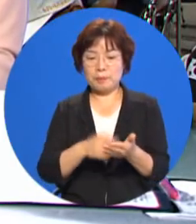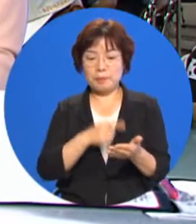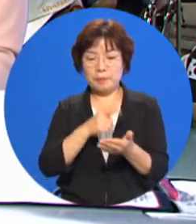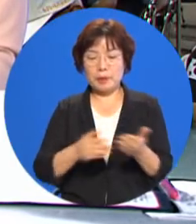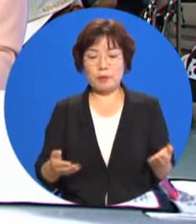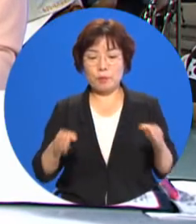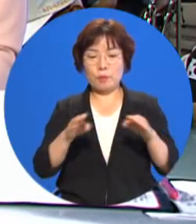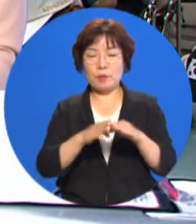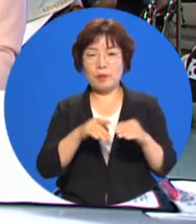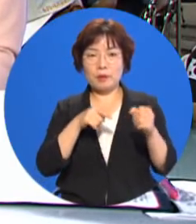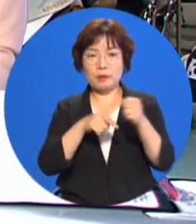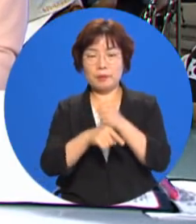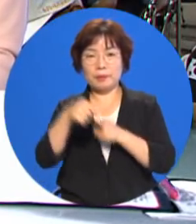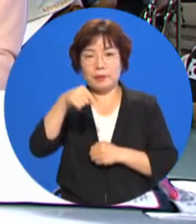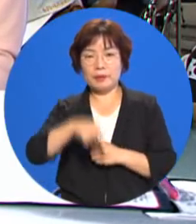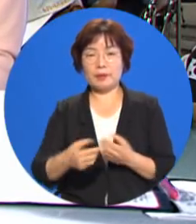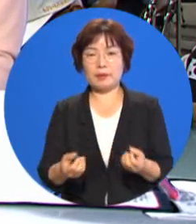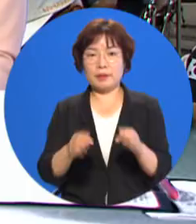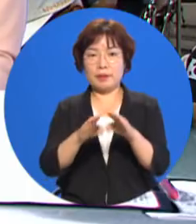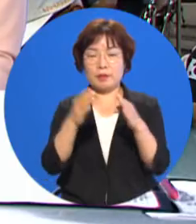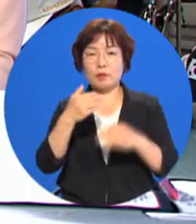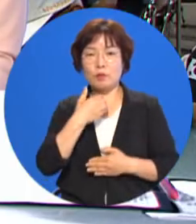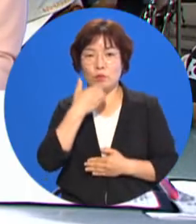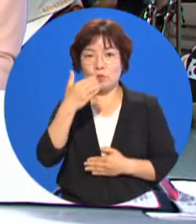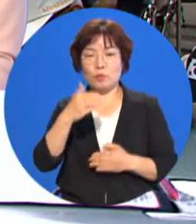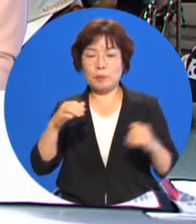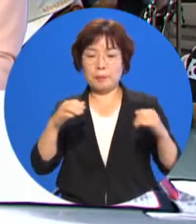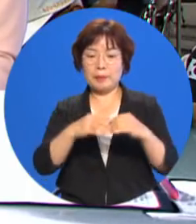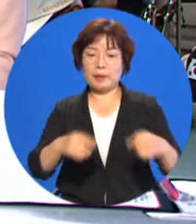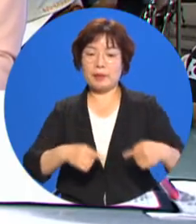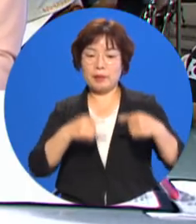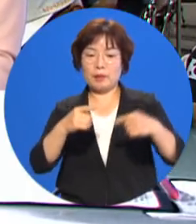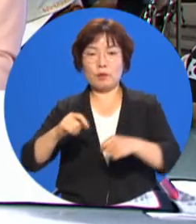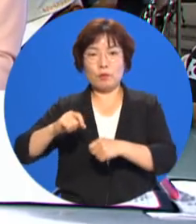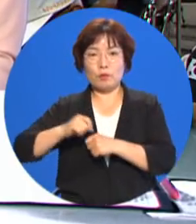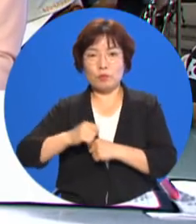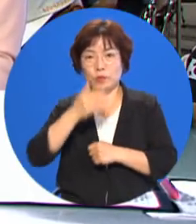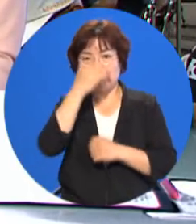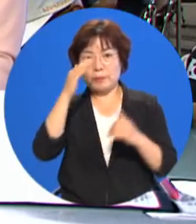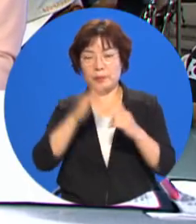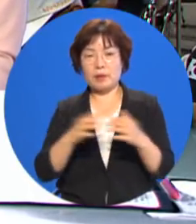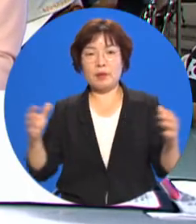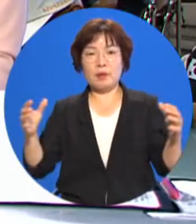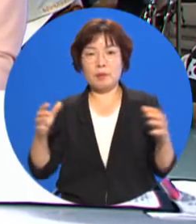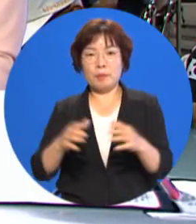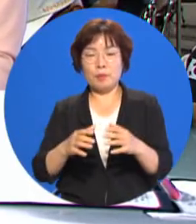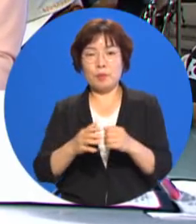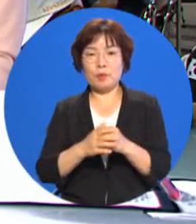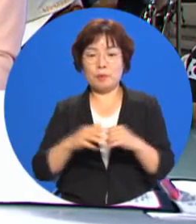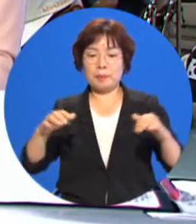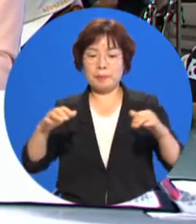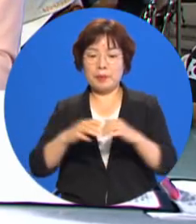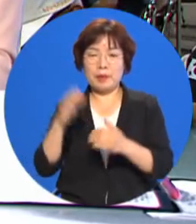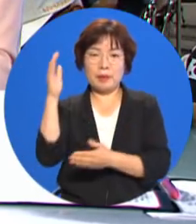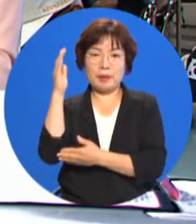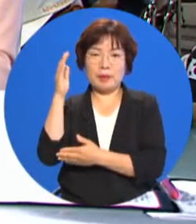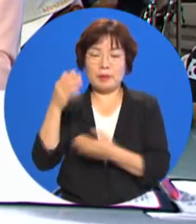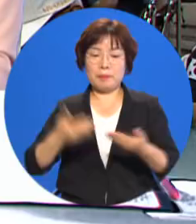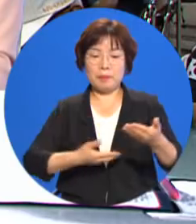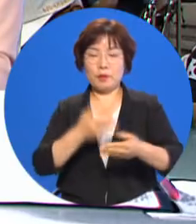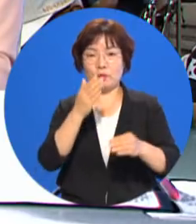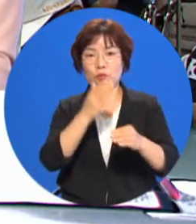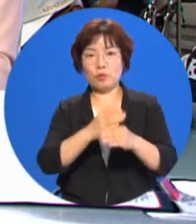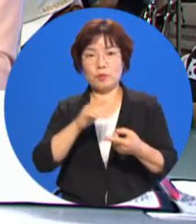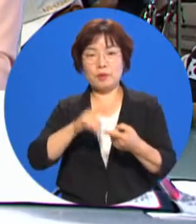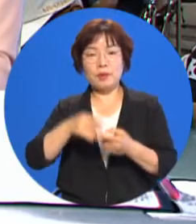뜻깊은 행사가 열렸습니다. 구순의 참전 유공자와 국군 장병, 청소년들이 한자리에 모여 그날의 이야기를 나눴는데요.